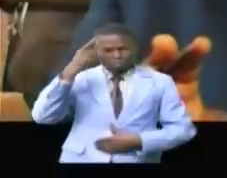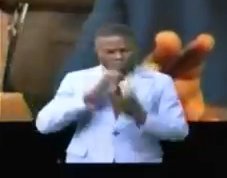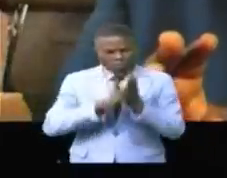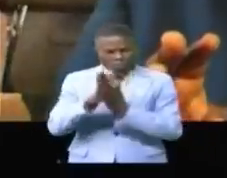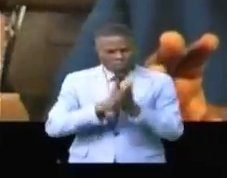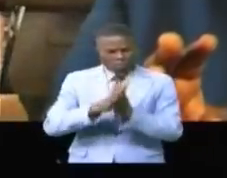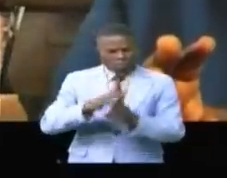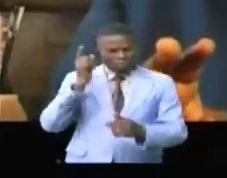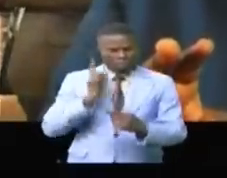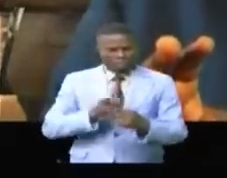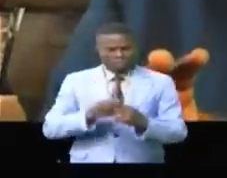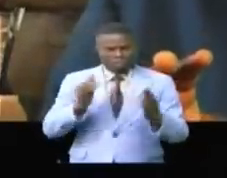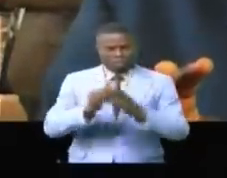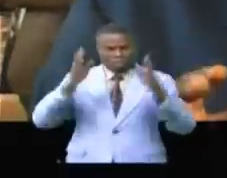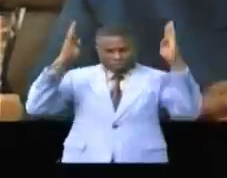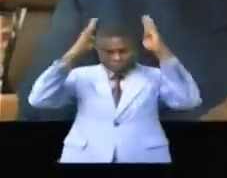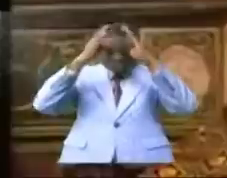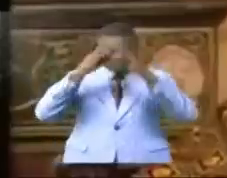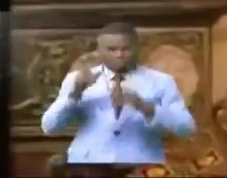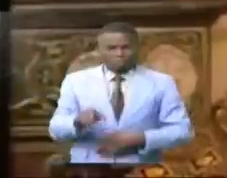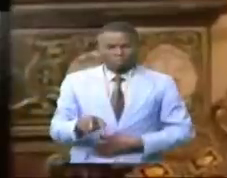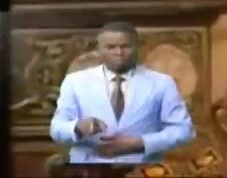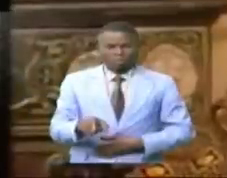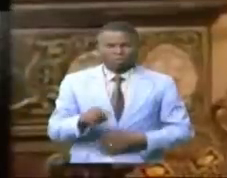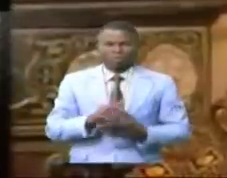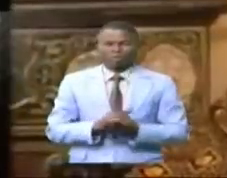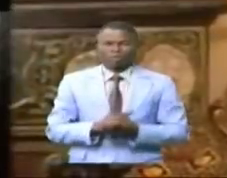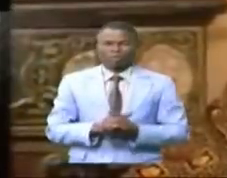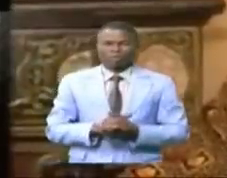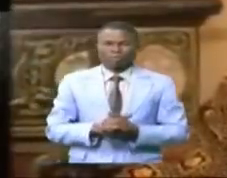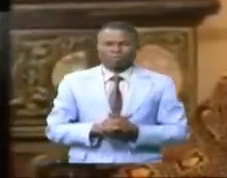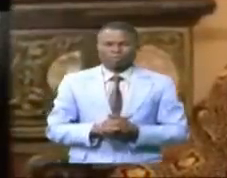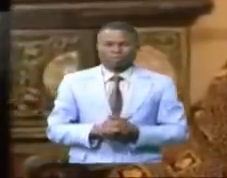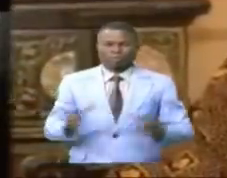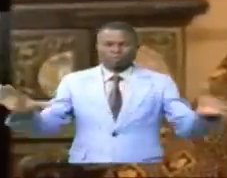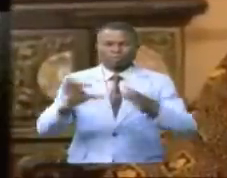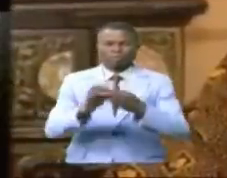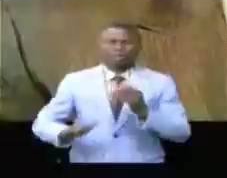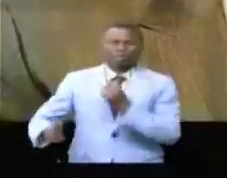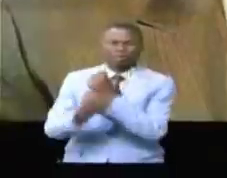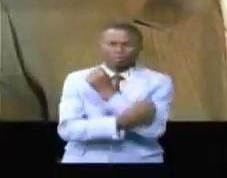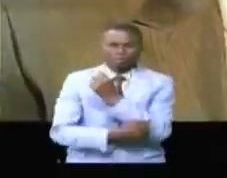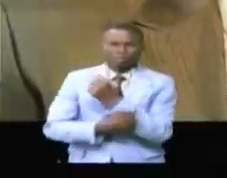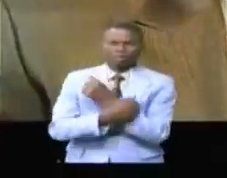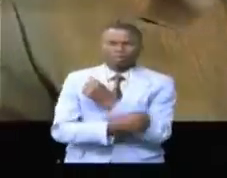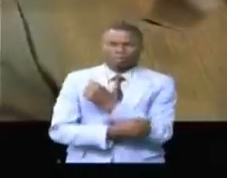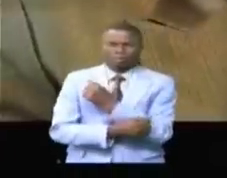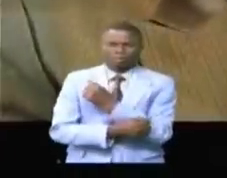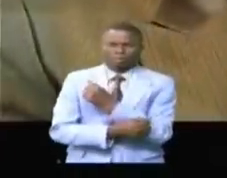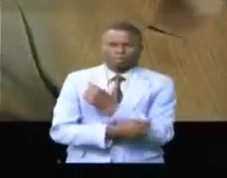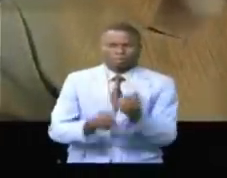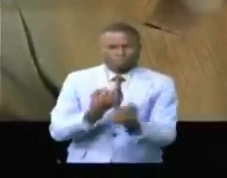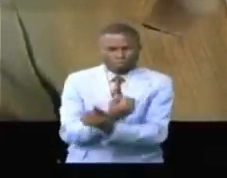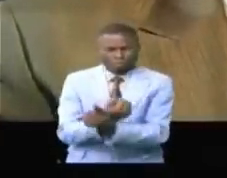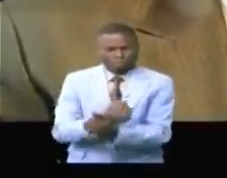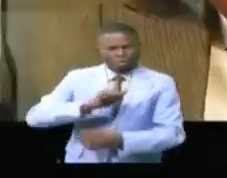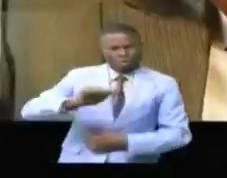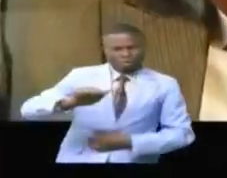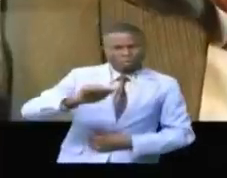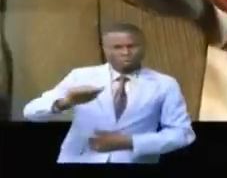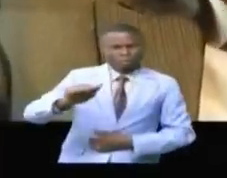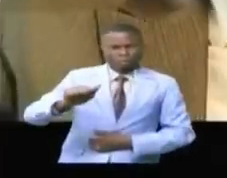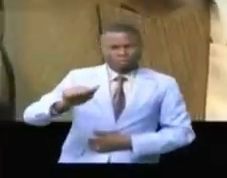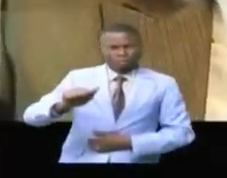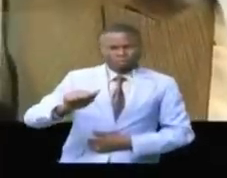assez vigilant vis-à-vis de lui. L'unité du pays, le respect de soi-même,